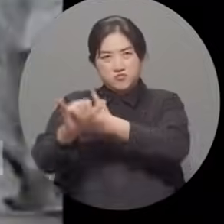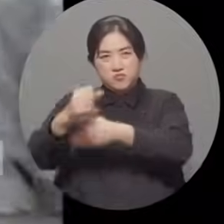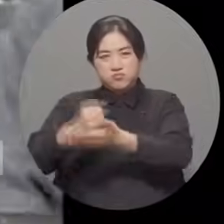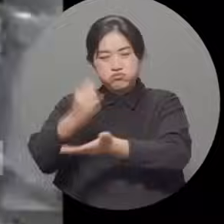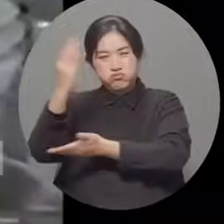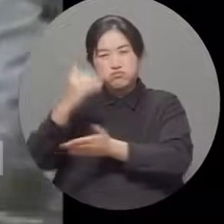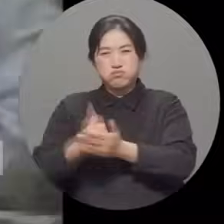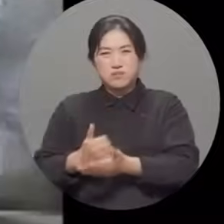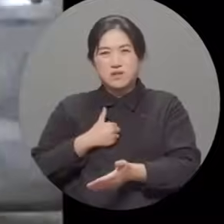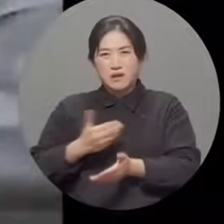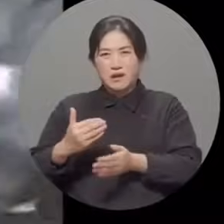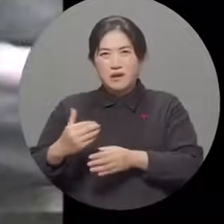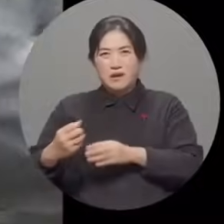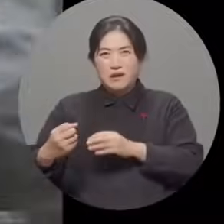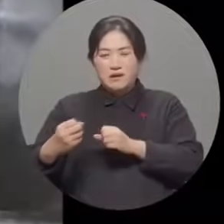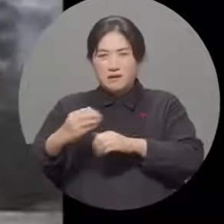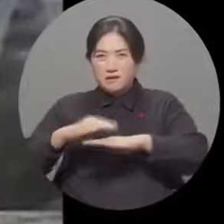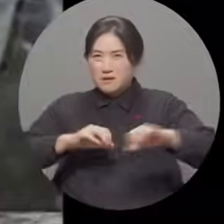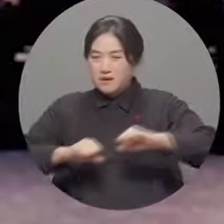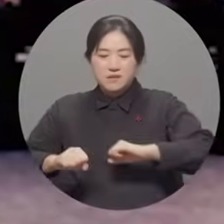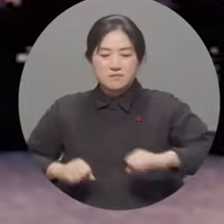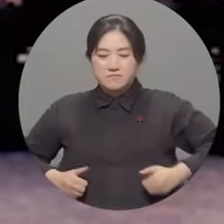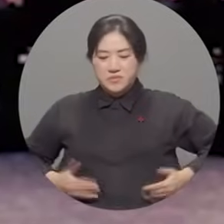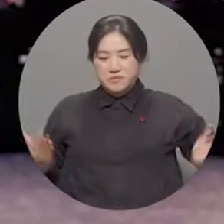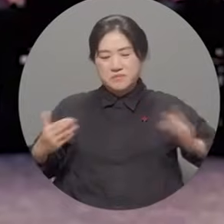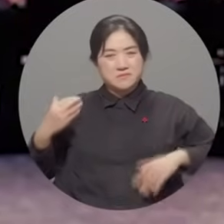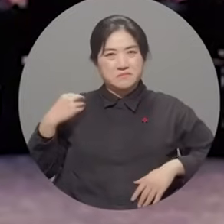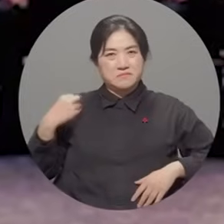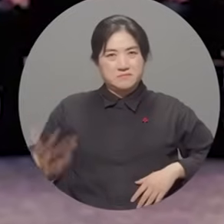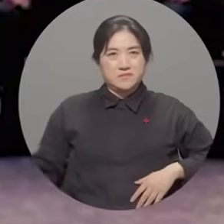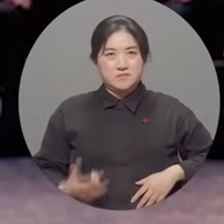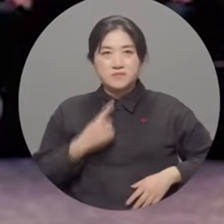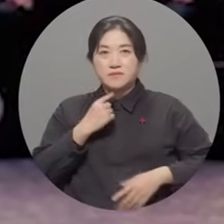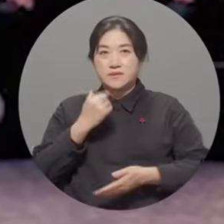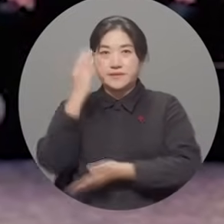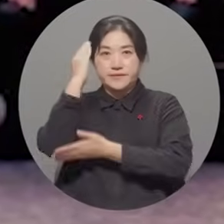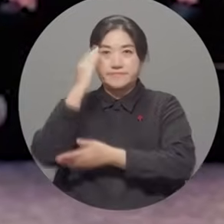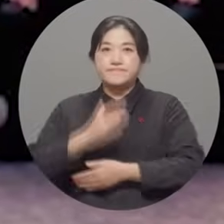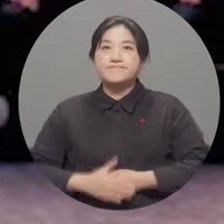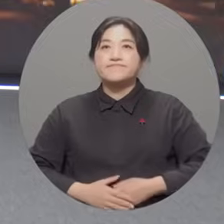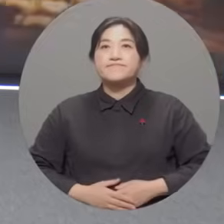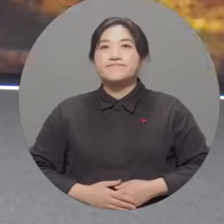대응할 필요를 느끼지 않는다고 일축했습니다. MBC 뉴스 이지은입니다.